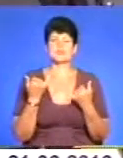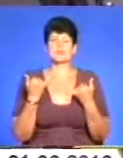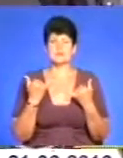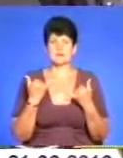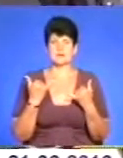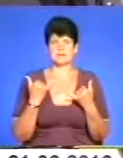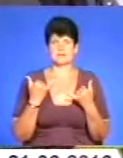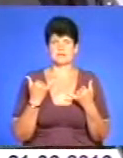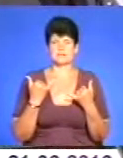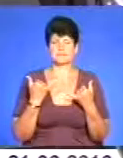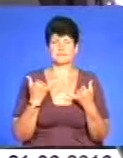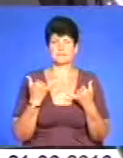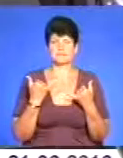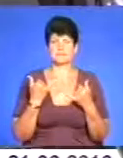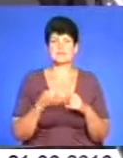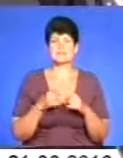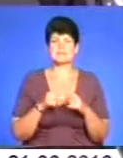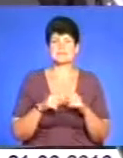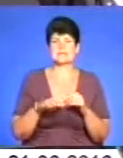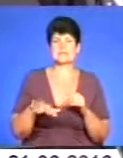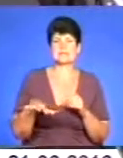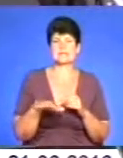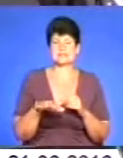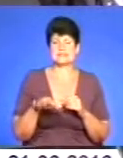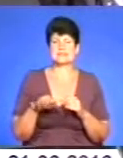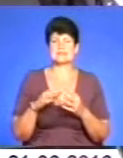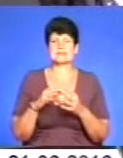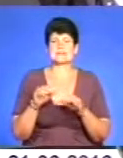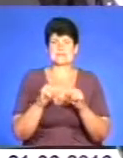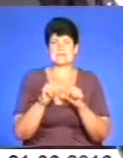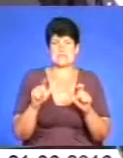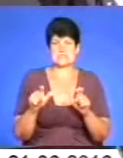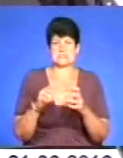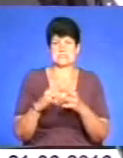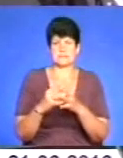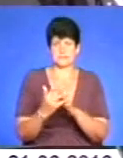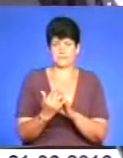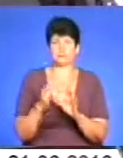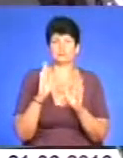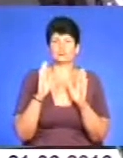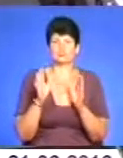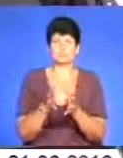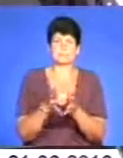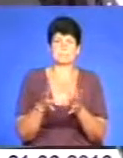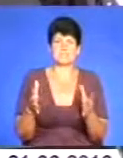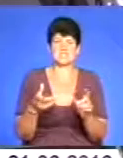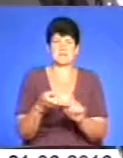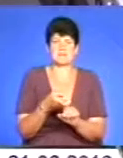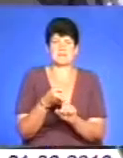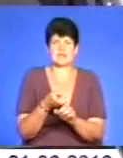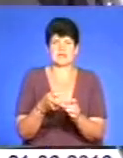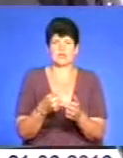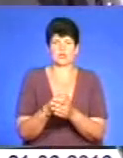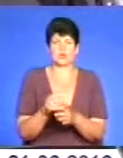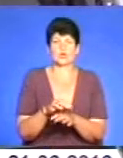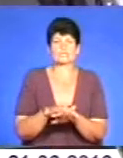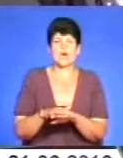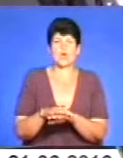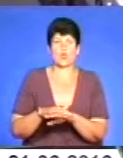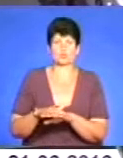добросовісно принесли. Народний депутат Олег Барна зауважив про те, що поліцейські, аби професійно виконувати свої